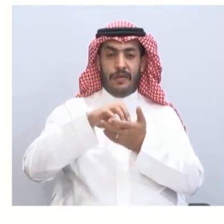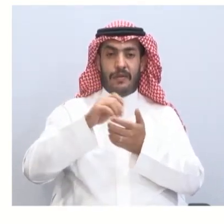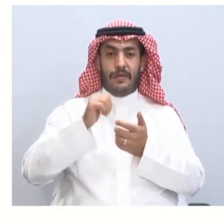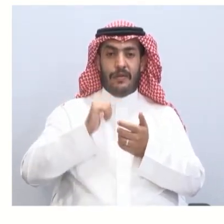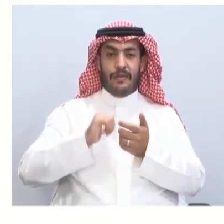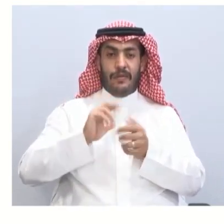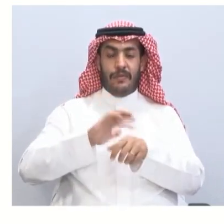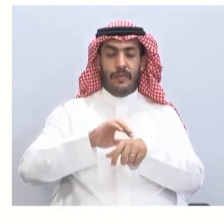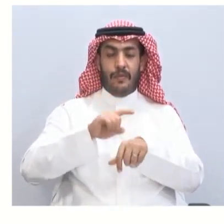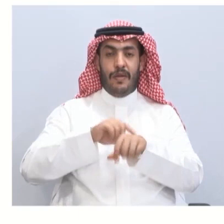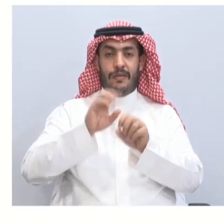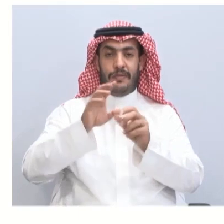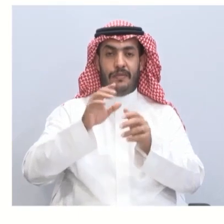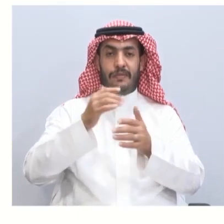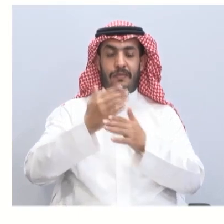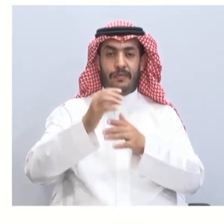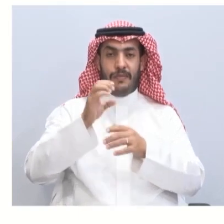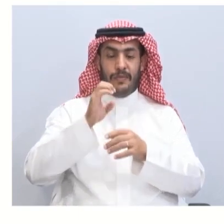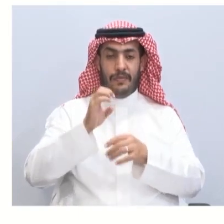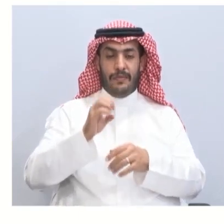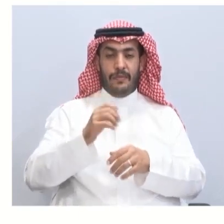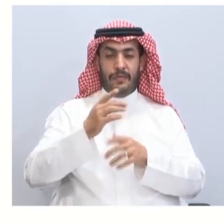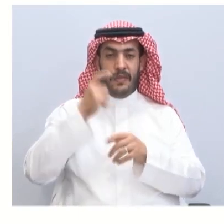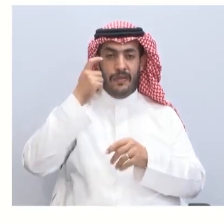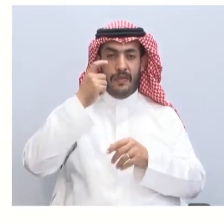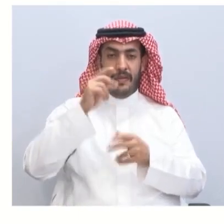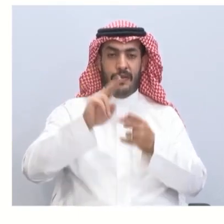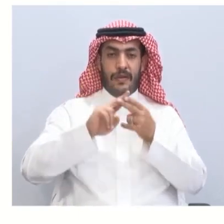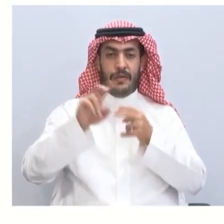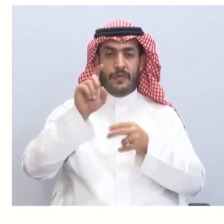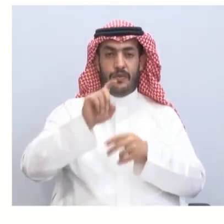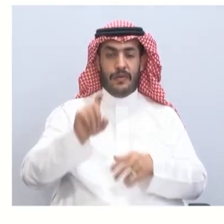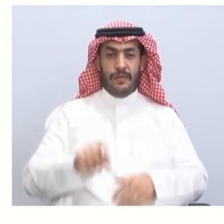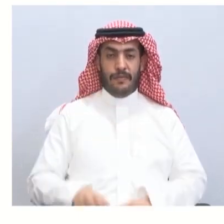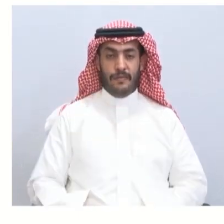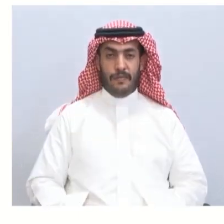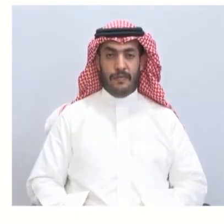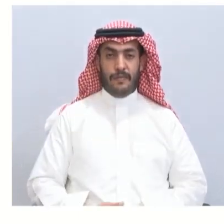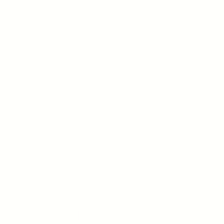الطلاب ولكم بعض الوقت ابنائي لكي تفكروا وتحلوا هذا